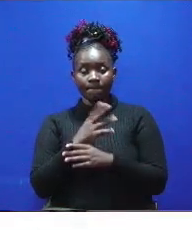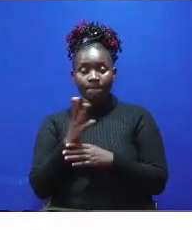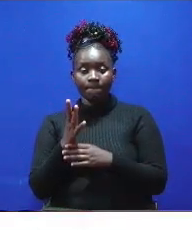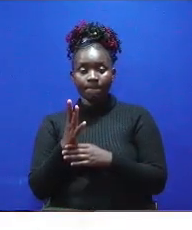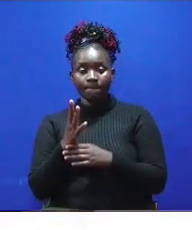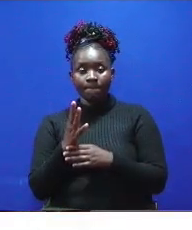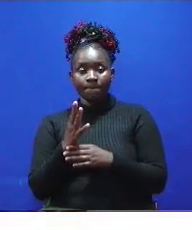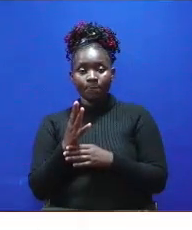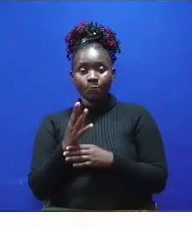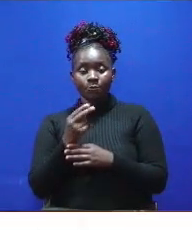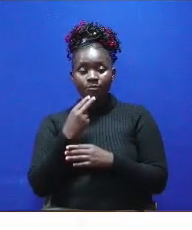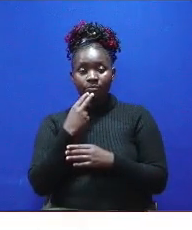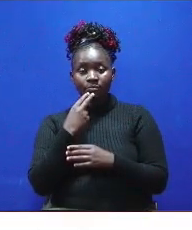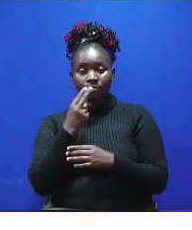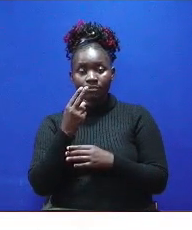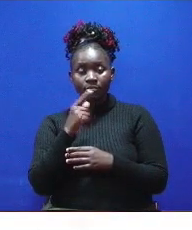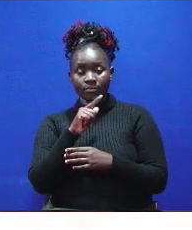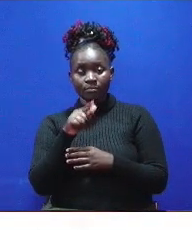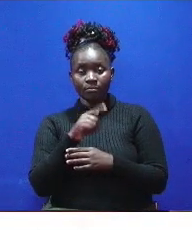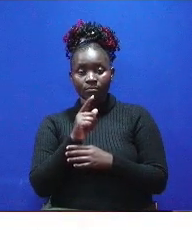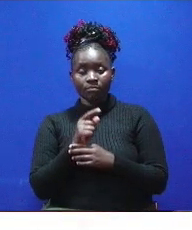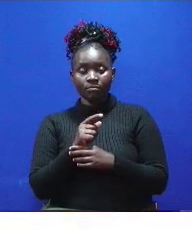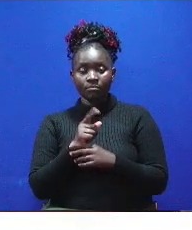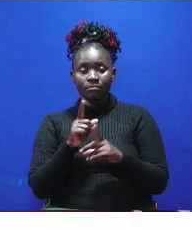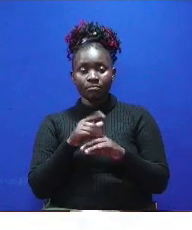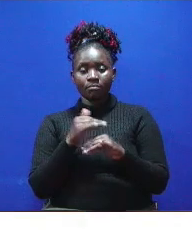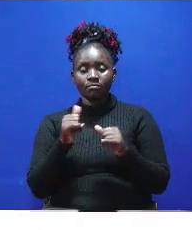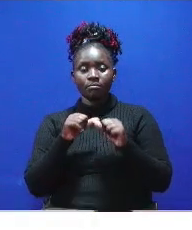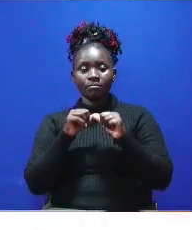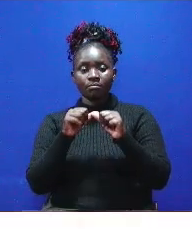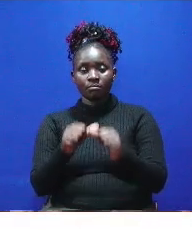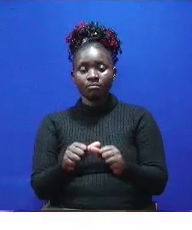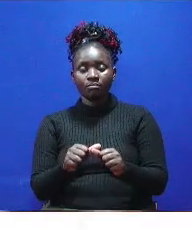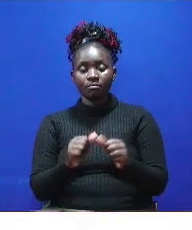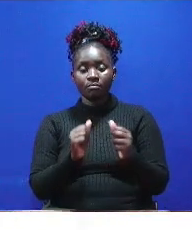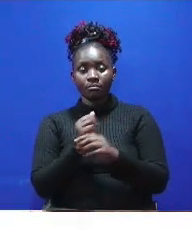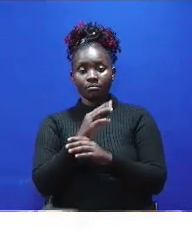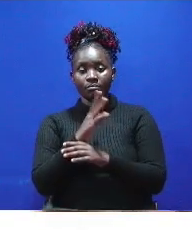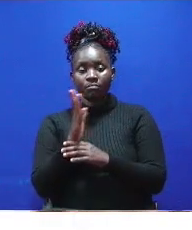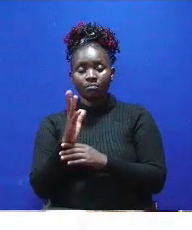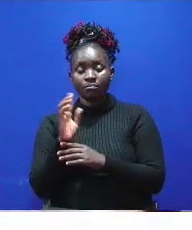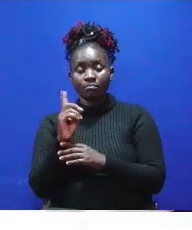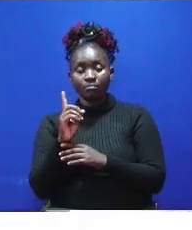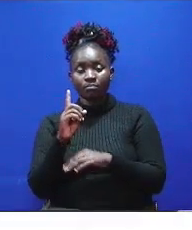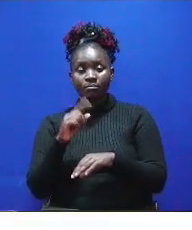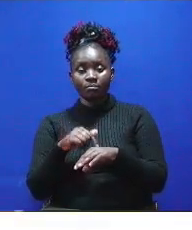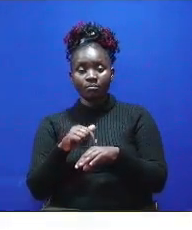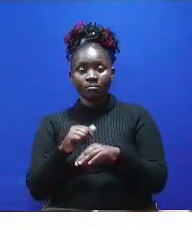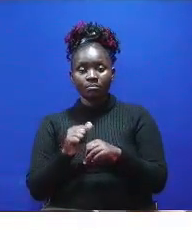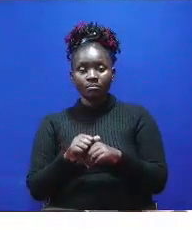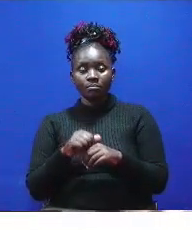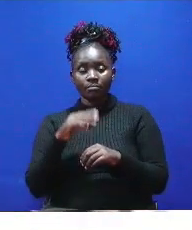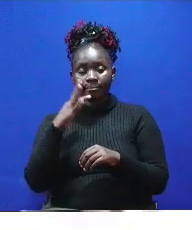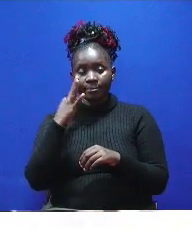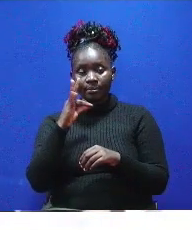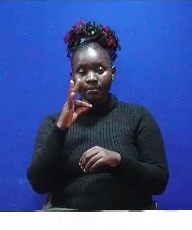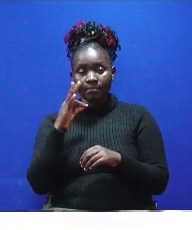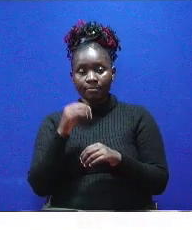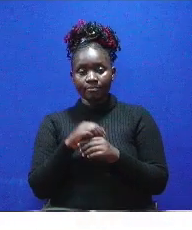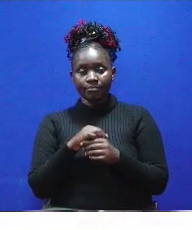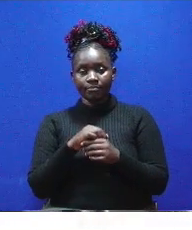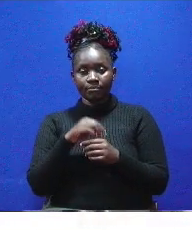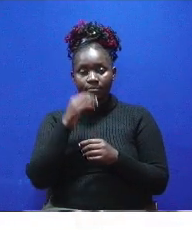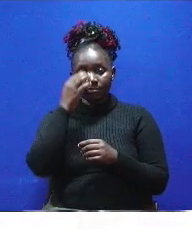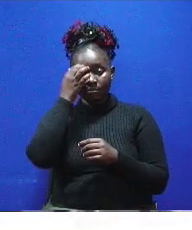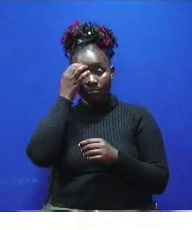ibere. Ase batara ikirania kolinde imbagi andrate kwe simeka anene mono emete ya matunda. Na tumeweza